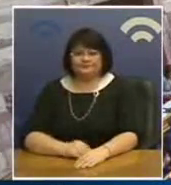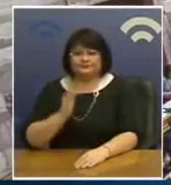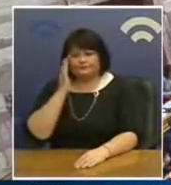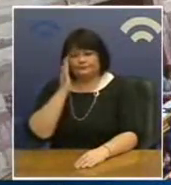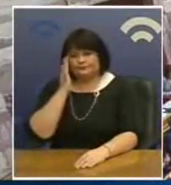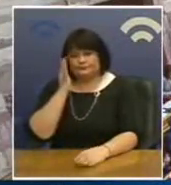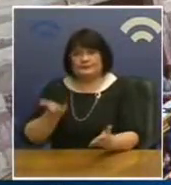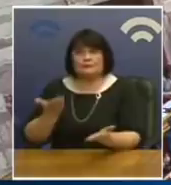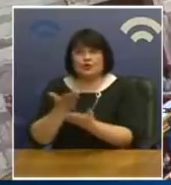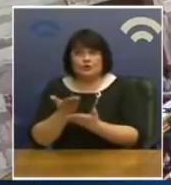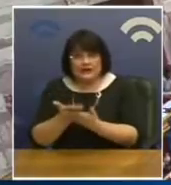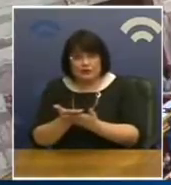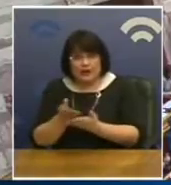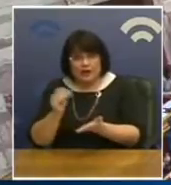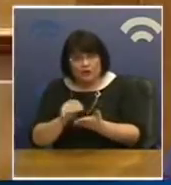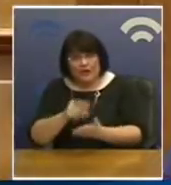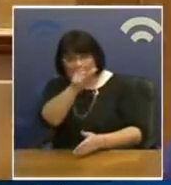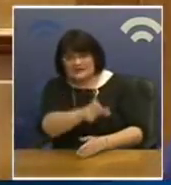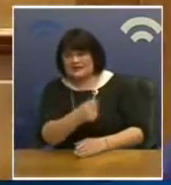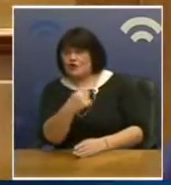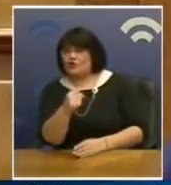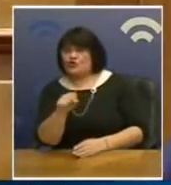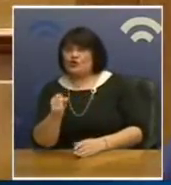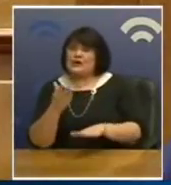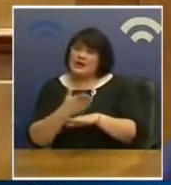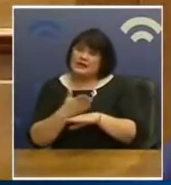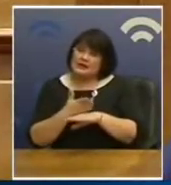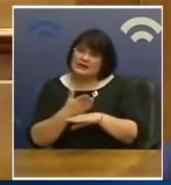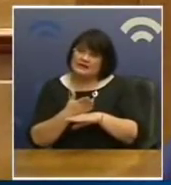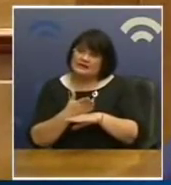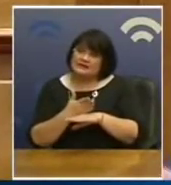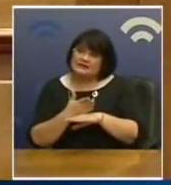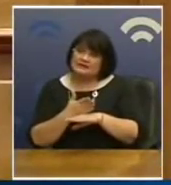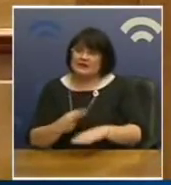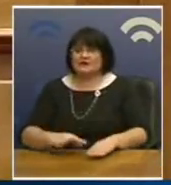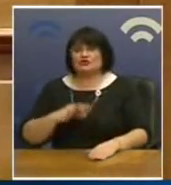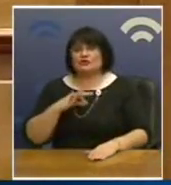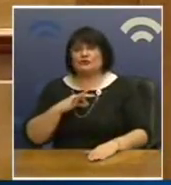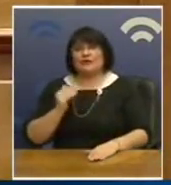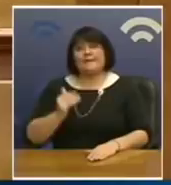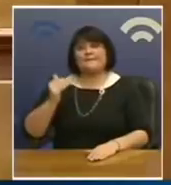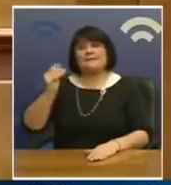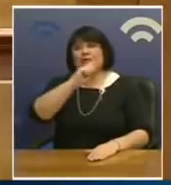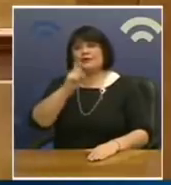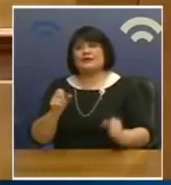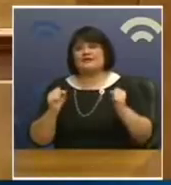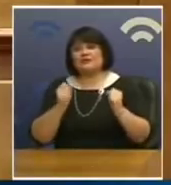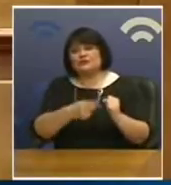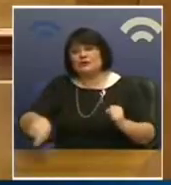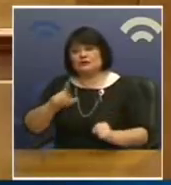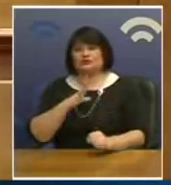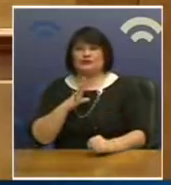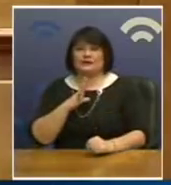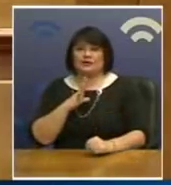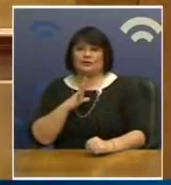Προτείνουμε και εσείς αρνείστε την εγγύηση ενός αξιοπρεπούς επιπέδου διαβίωσης για όλους. Όχι